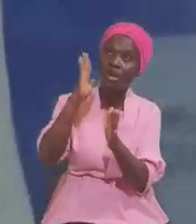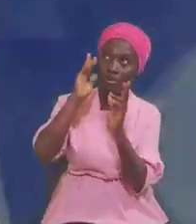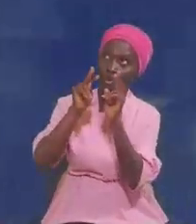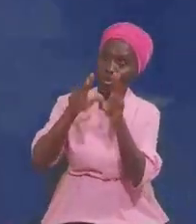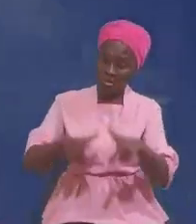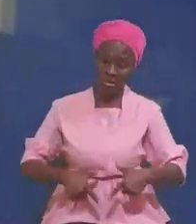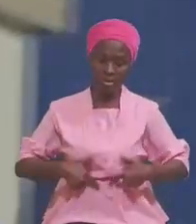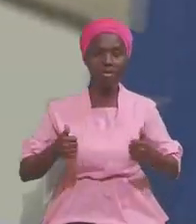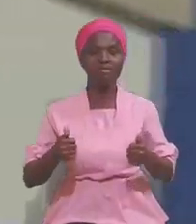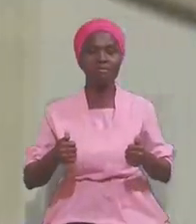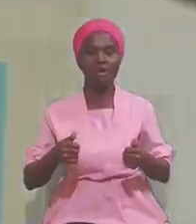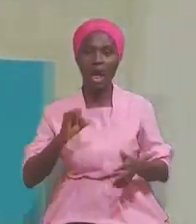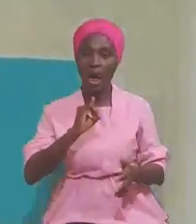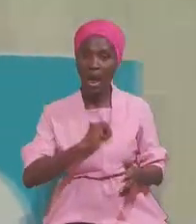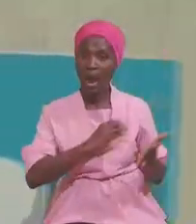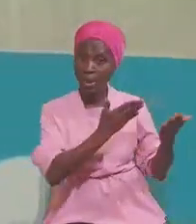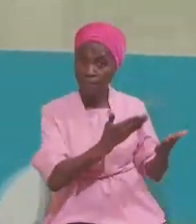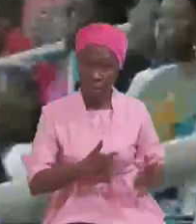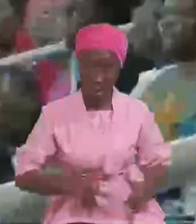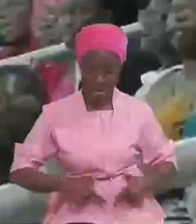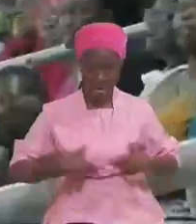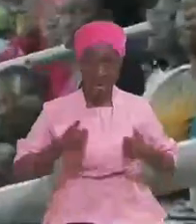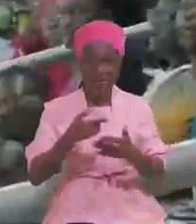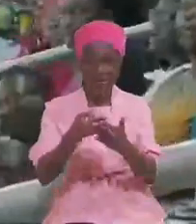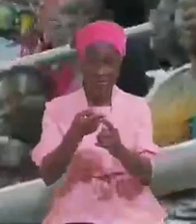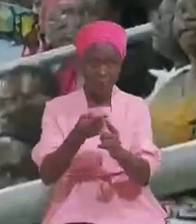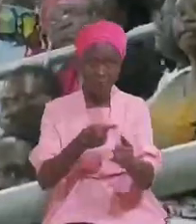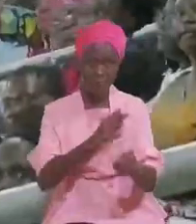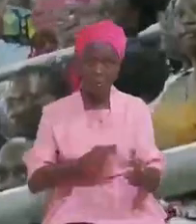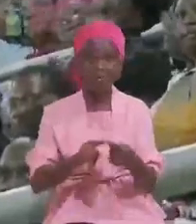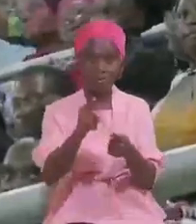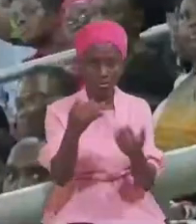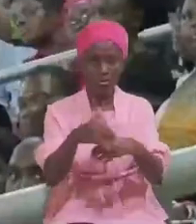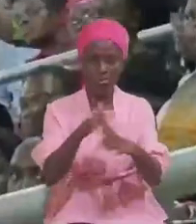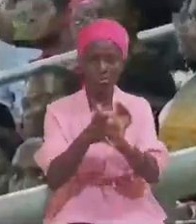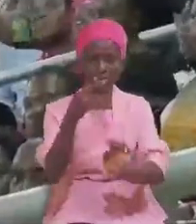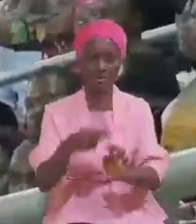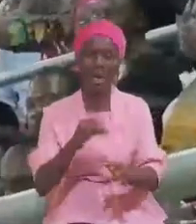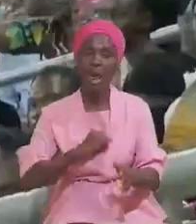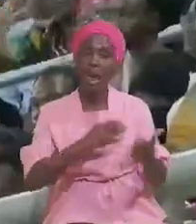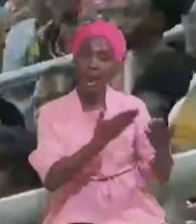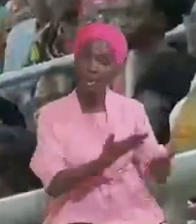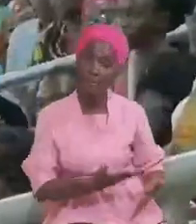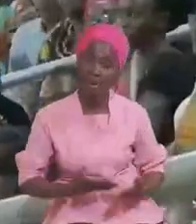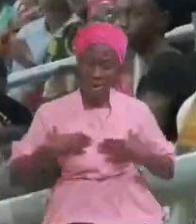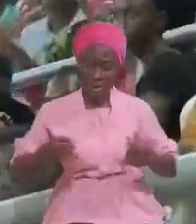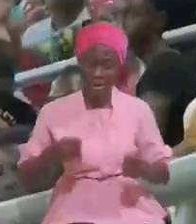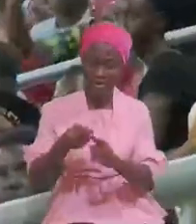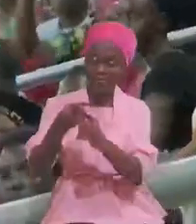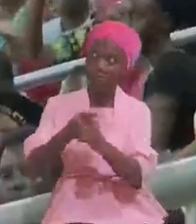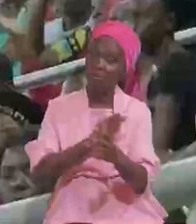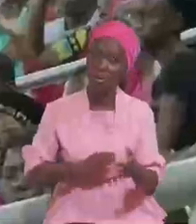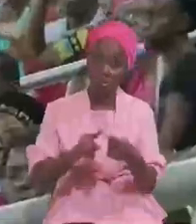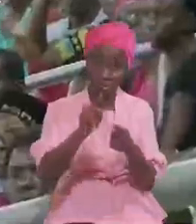J'apporte la vie de Christ à vous ce jour. J'apporte la guérison de Christ à vous ce soir au nom de